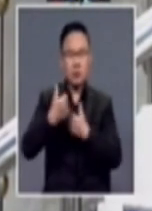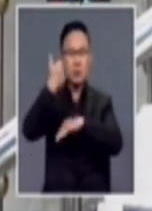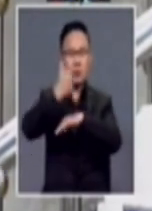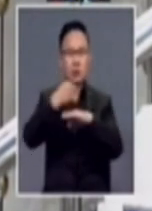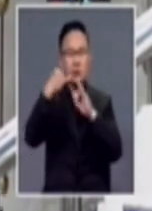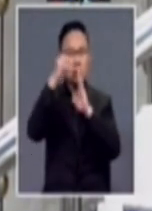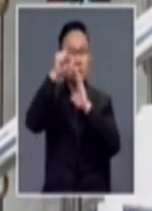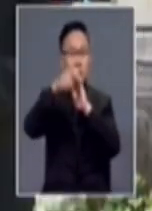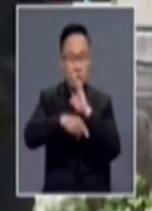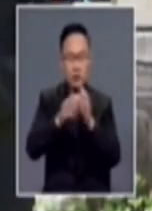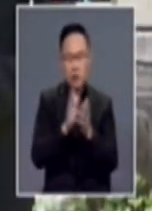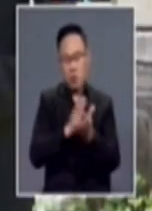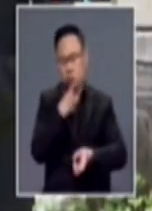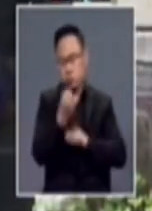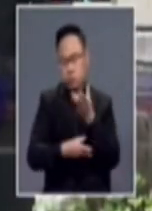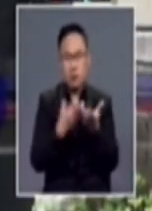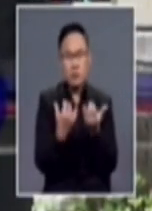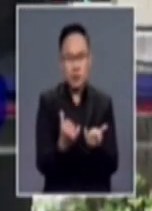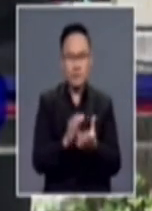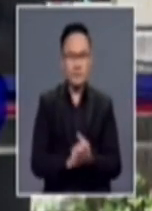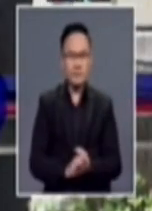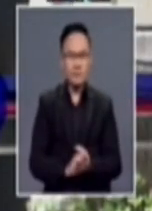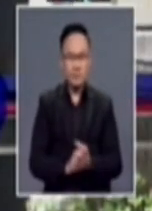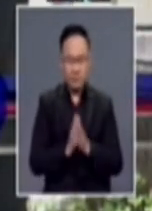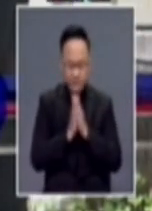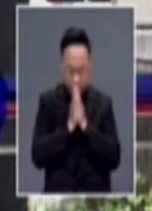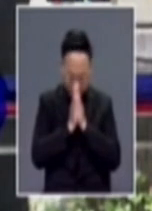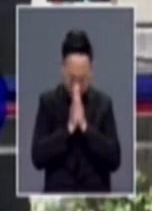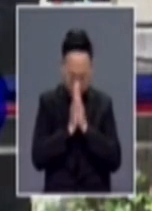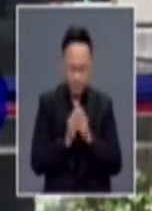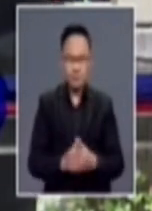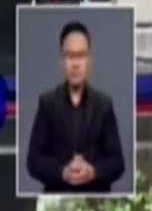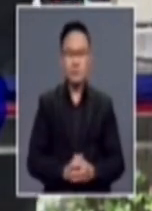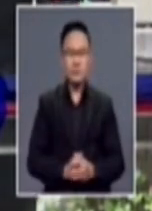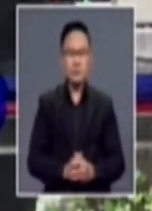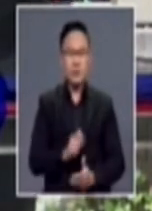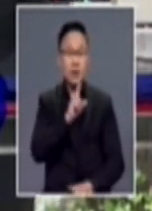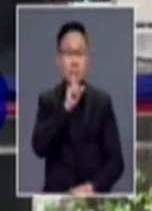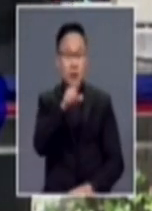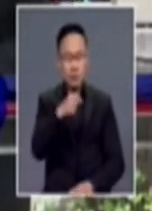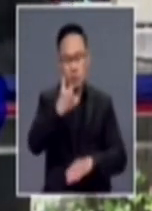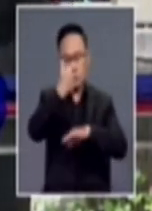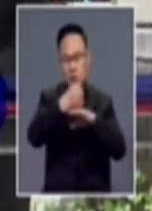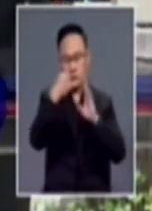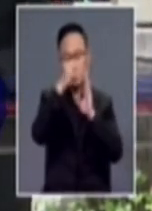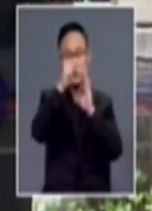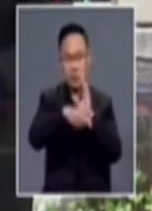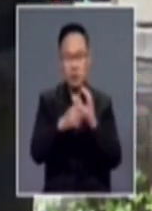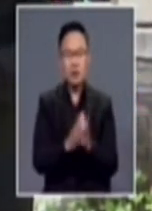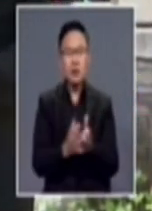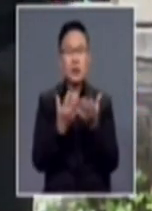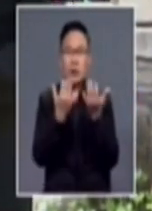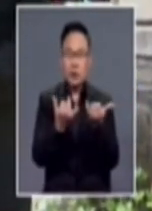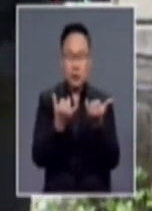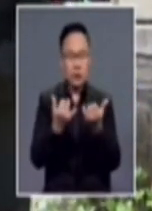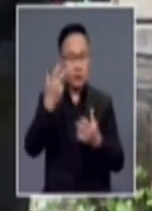บุรีว่าที่ร้อยตรีสุขีพัฒน์จองพาณิชย์สวัสดีค่ะผู้ว่าคะ สวัสดีครับสวัสดีครับ คุณผู้ว่าคะนายกรัฐมนตรีจะเดินทางลงพื้นที่ในวัน